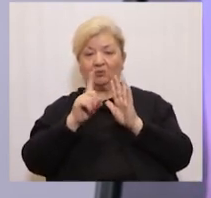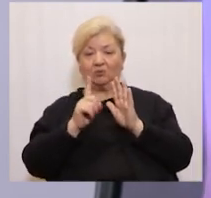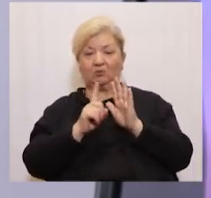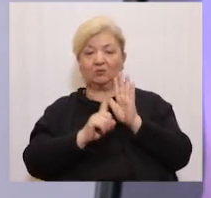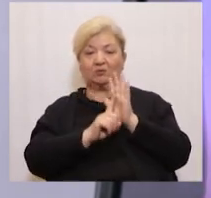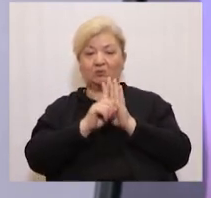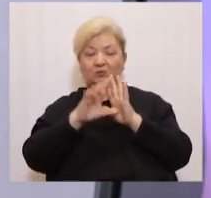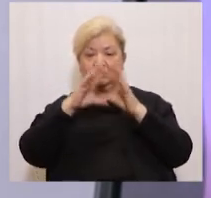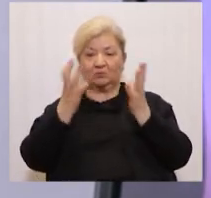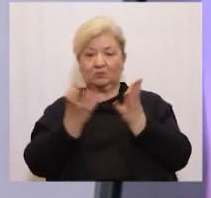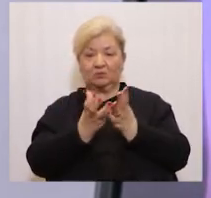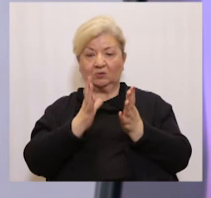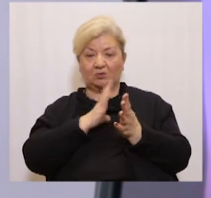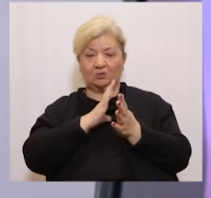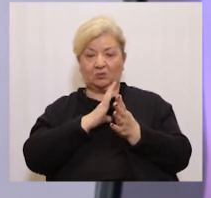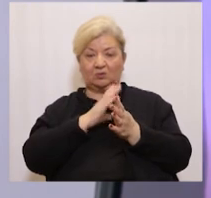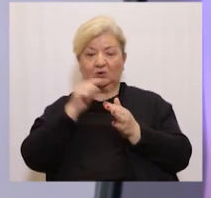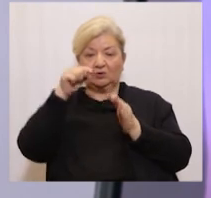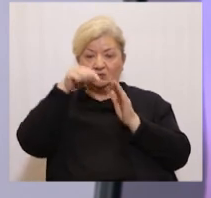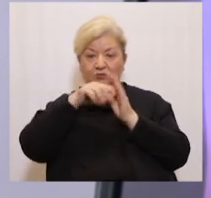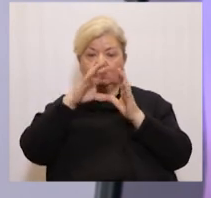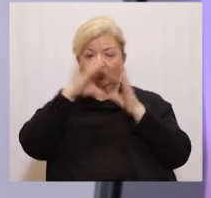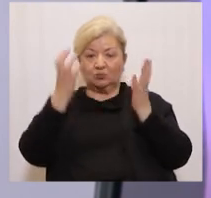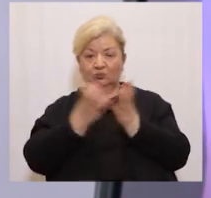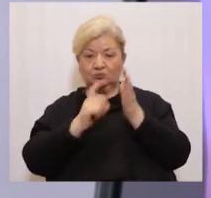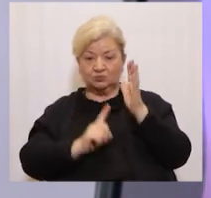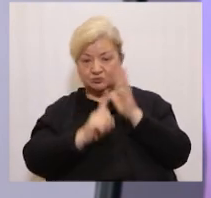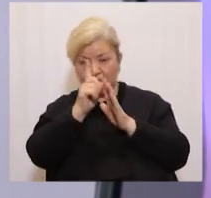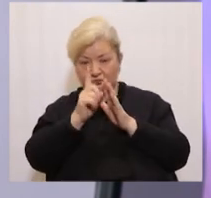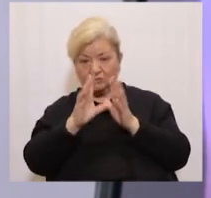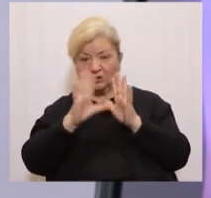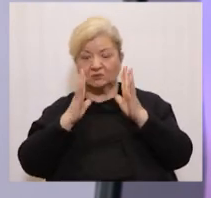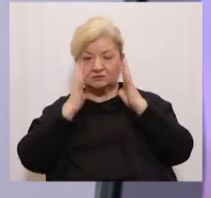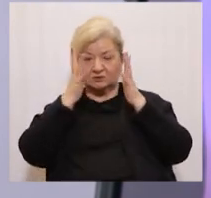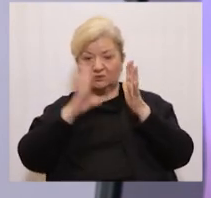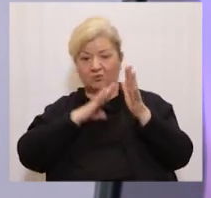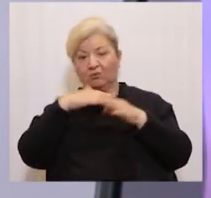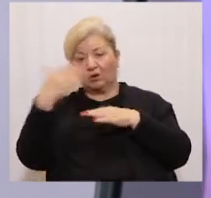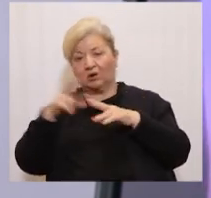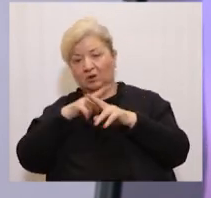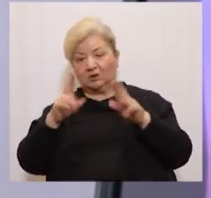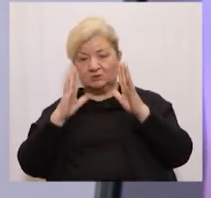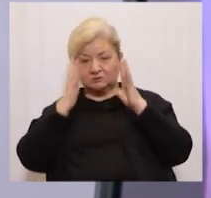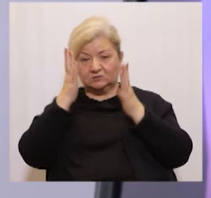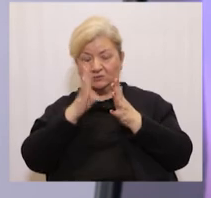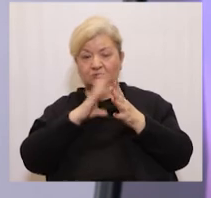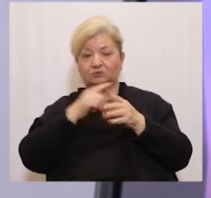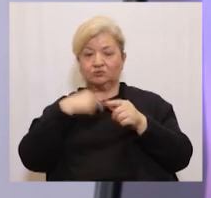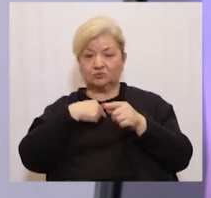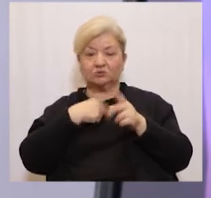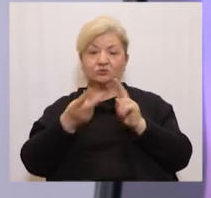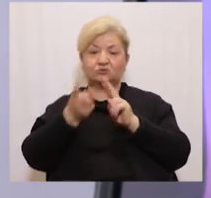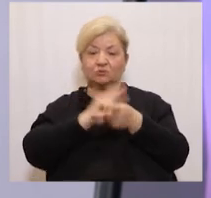მოცულობა. რა თქმა უნდა, როგორც ბუშტის შიგნით, ასევე ბუშტის გარეთ იყო რაღაც წნევა და ჩვენ